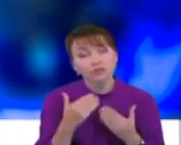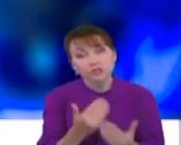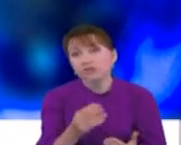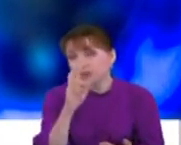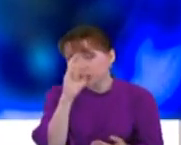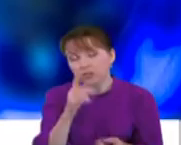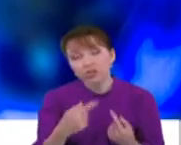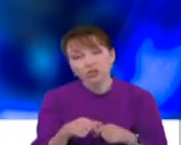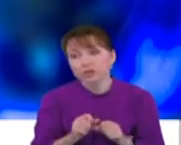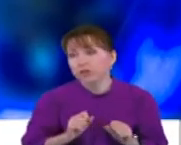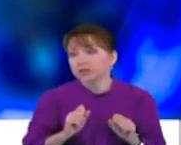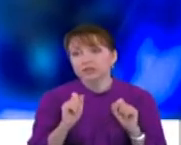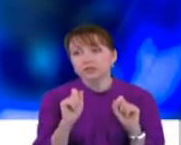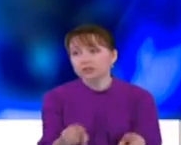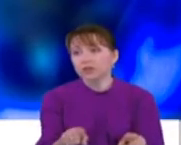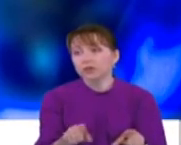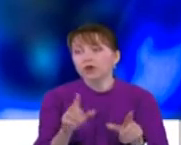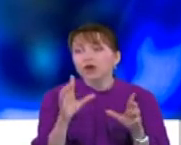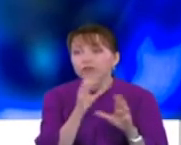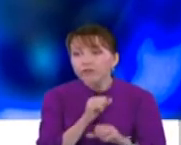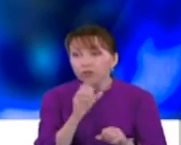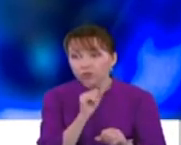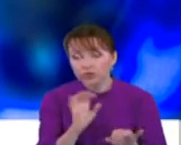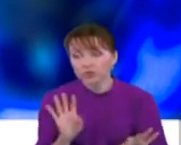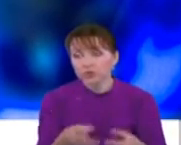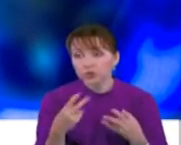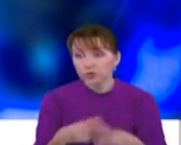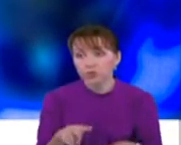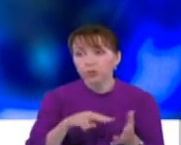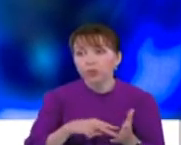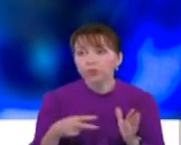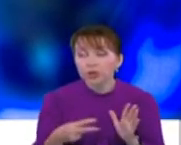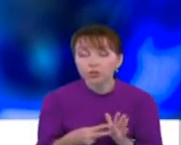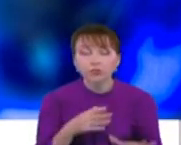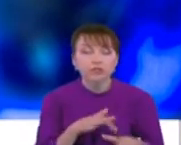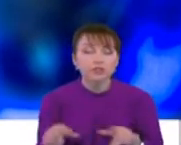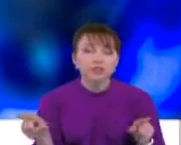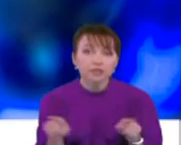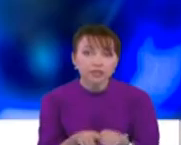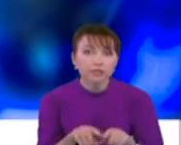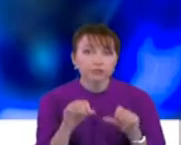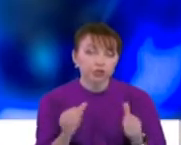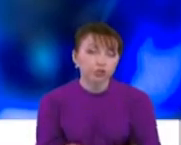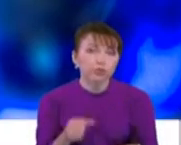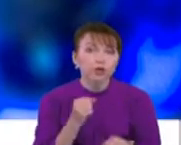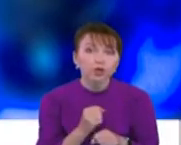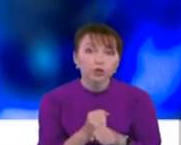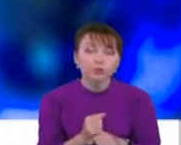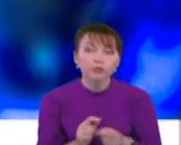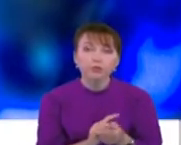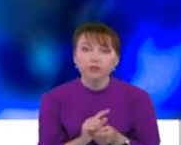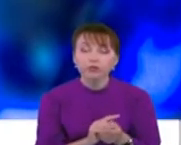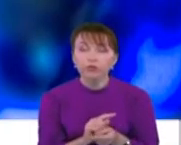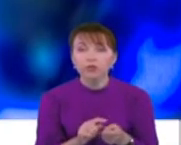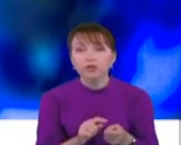держава. Захищайте, не розкрадайте його, плануйте дії таким чином, робіть переформат